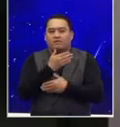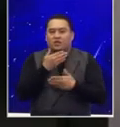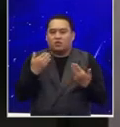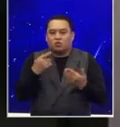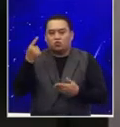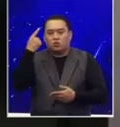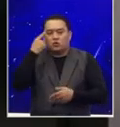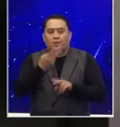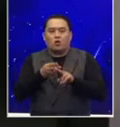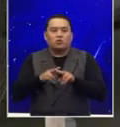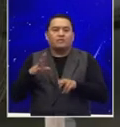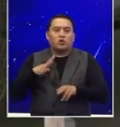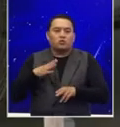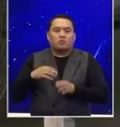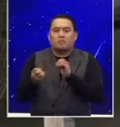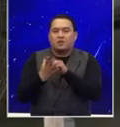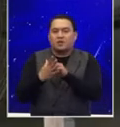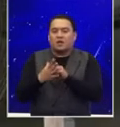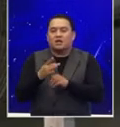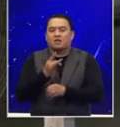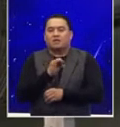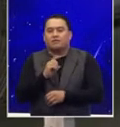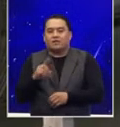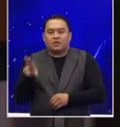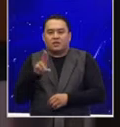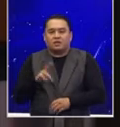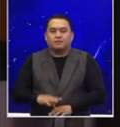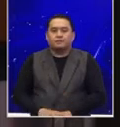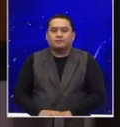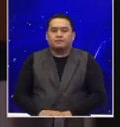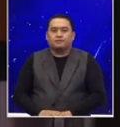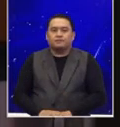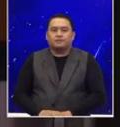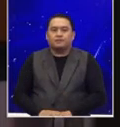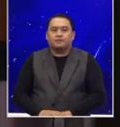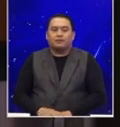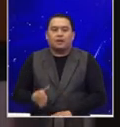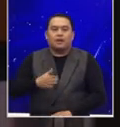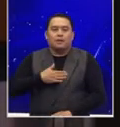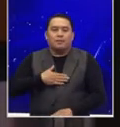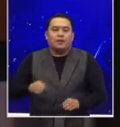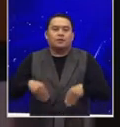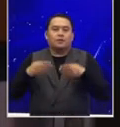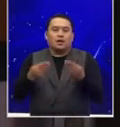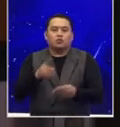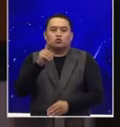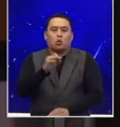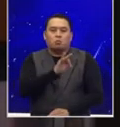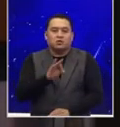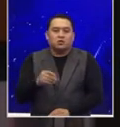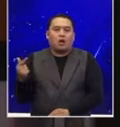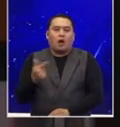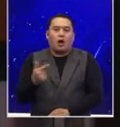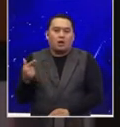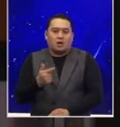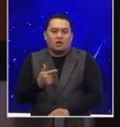На сегодняшний день имеется 15 видов рыбной продукции. То есть мы даем 100% гарантию, что люди не